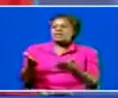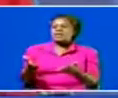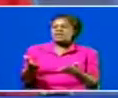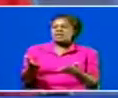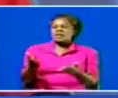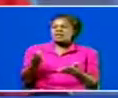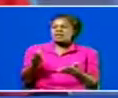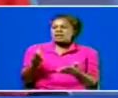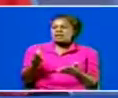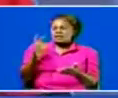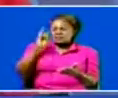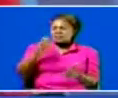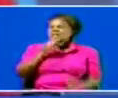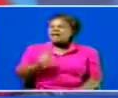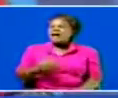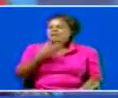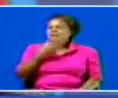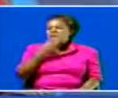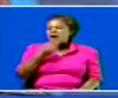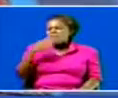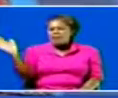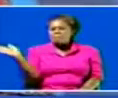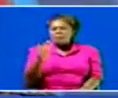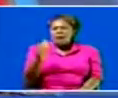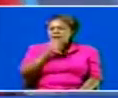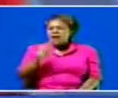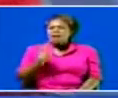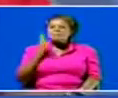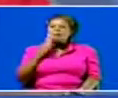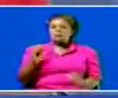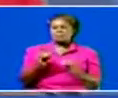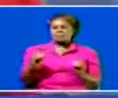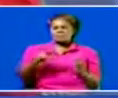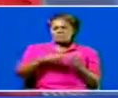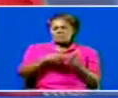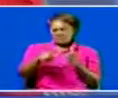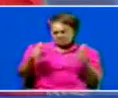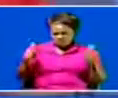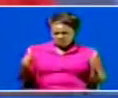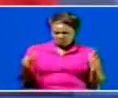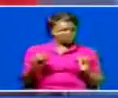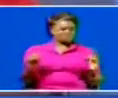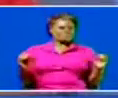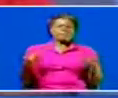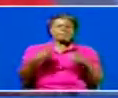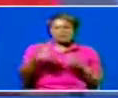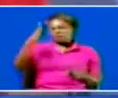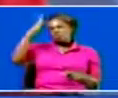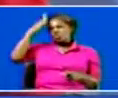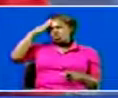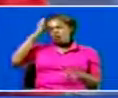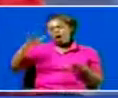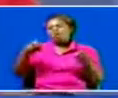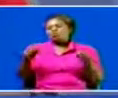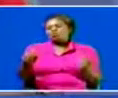tunkua sikumuona hata babu hata siku moja anamtia kofi nyanyangu. Sikumaanisha ati walikuwa sawa, lakini walikuwa wanajua mahali pa